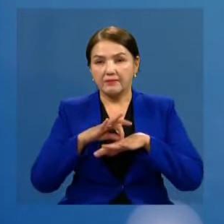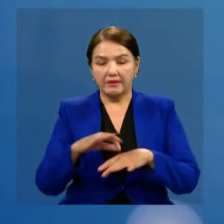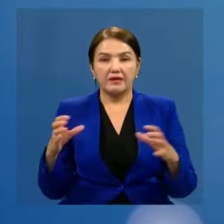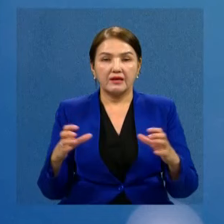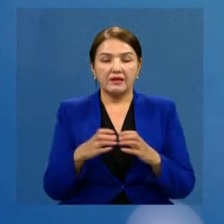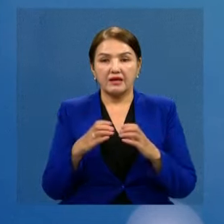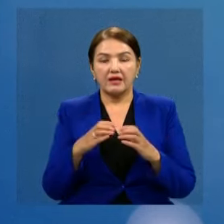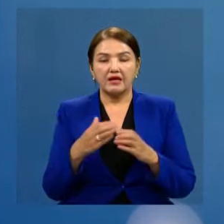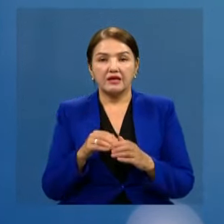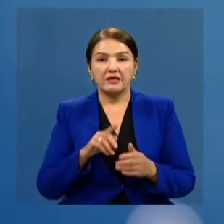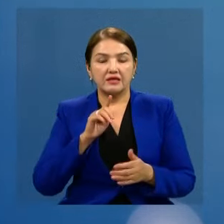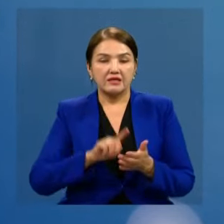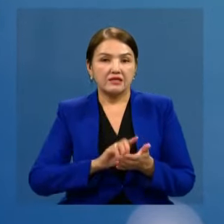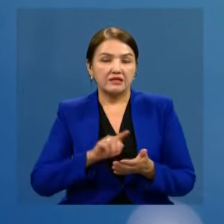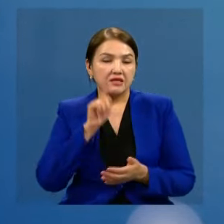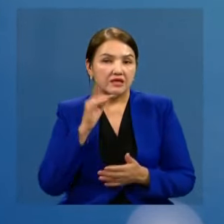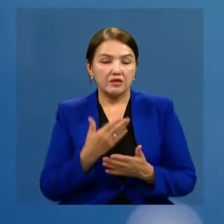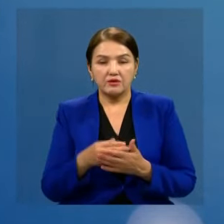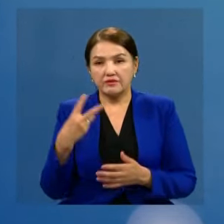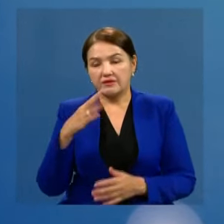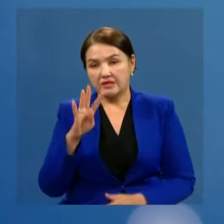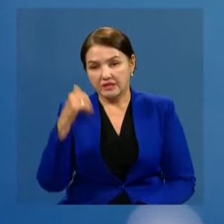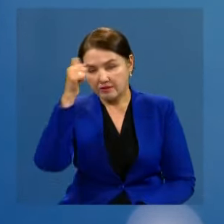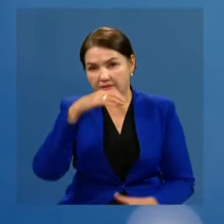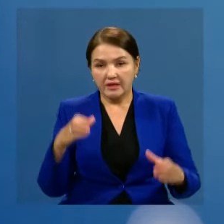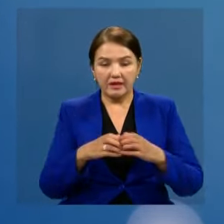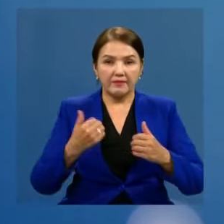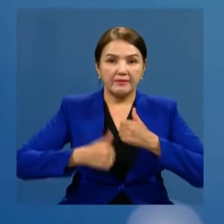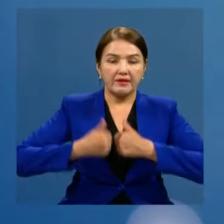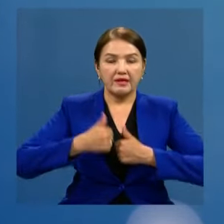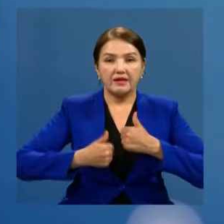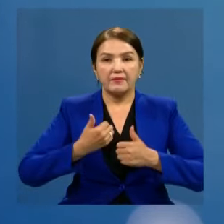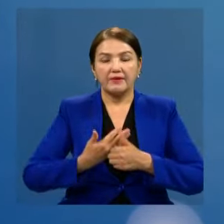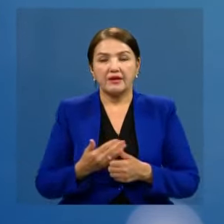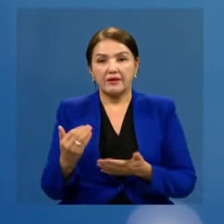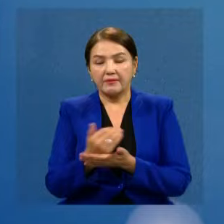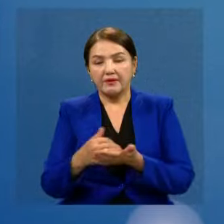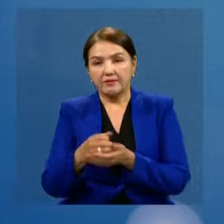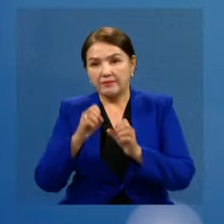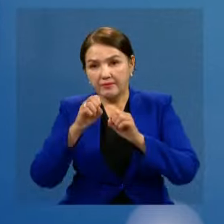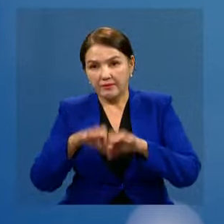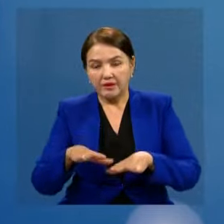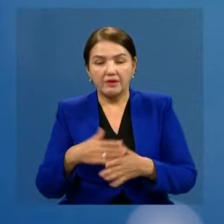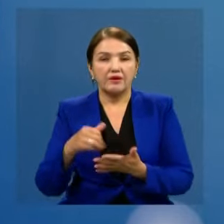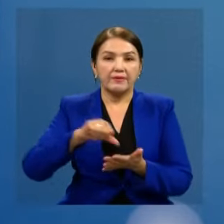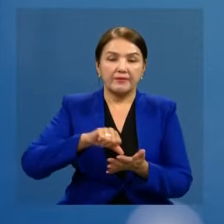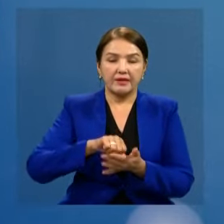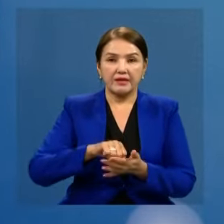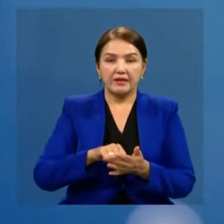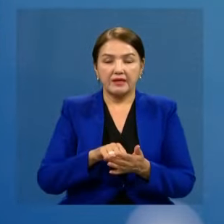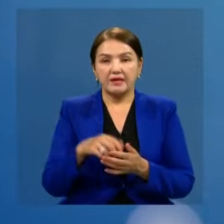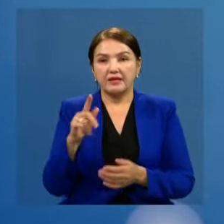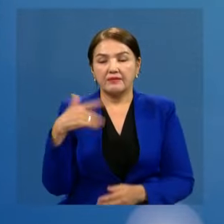акция «Жасыл Кросс 2024». Это экологический марафон в формате соревнований по сбору мусора. В нем приняли участие